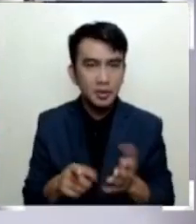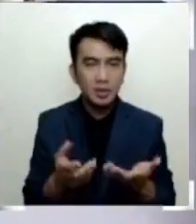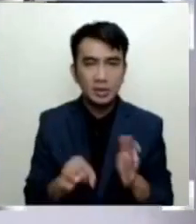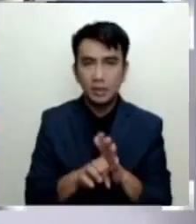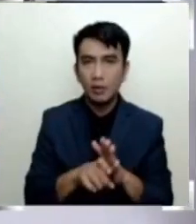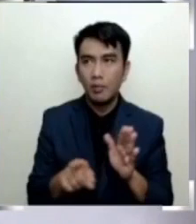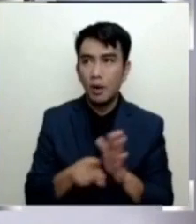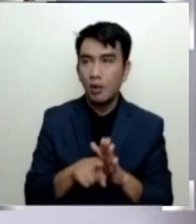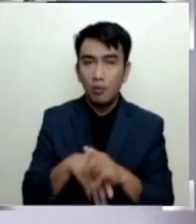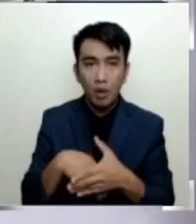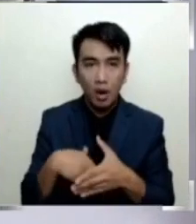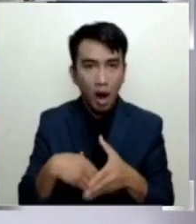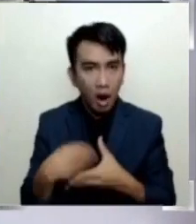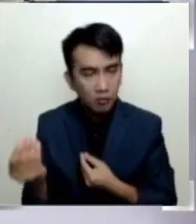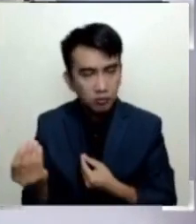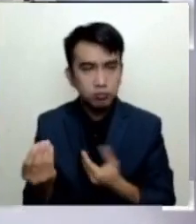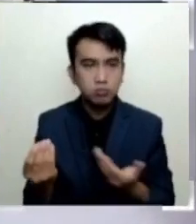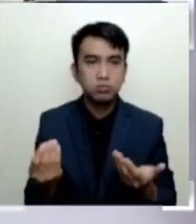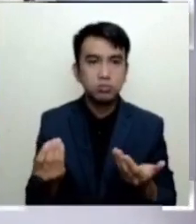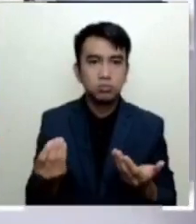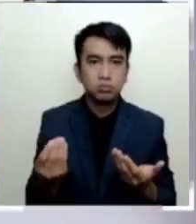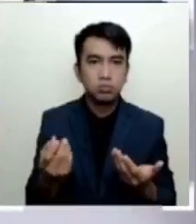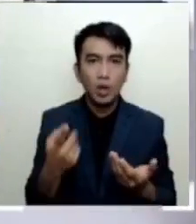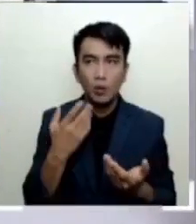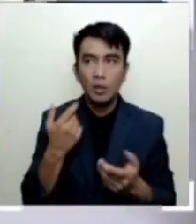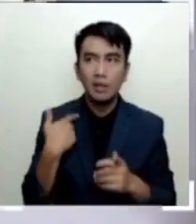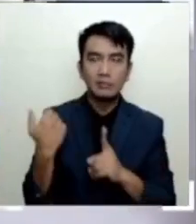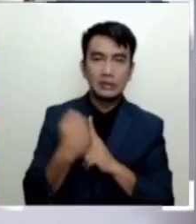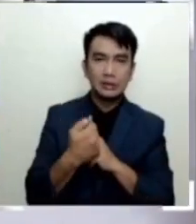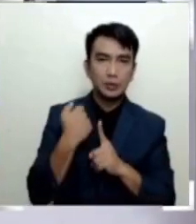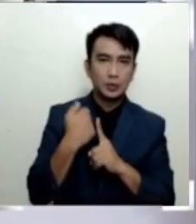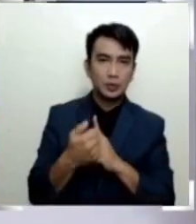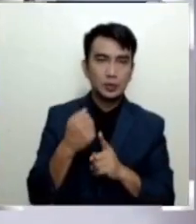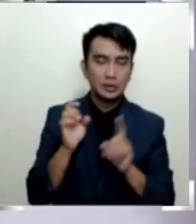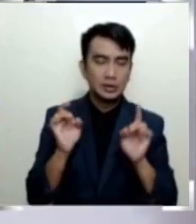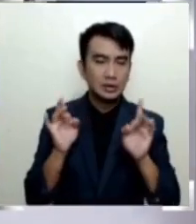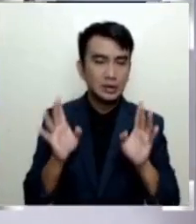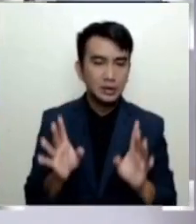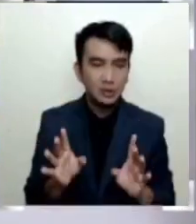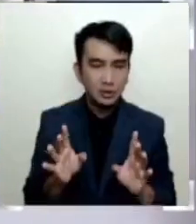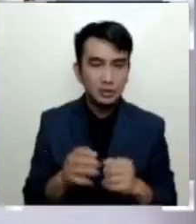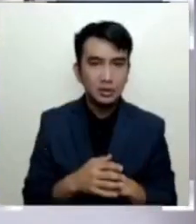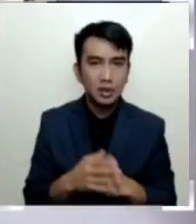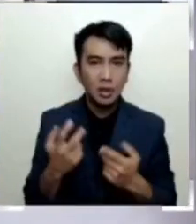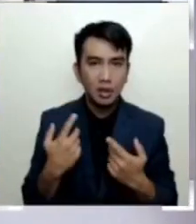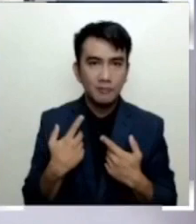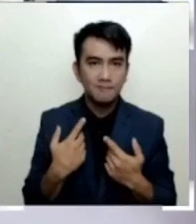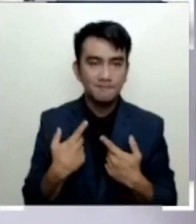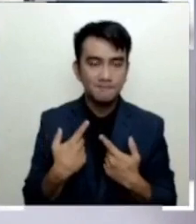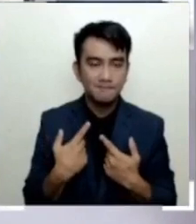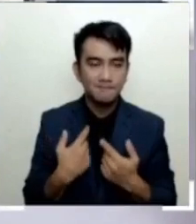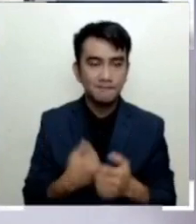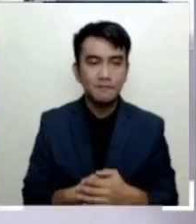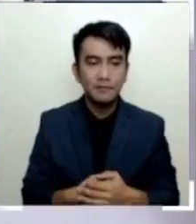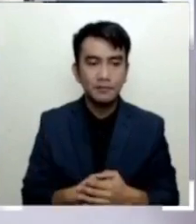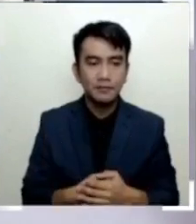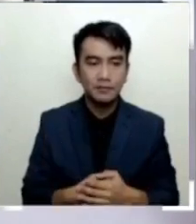lumabas. Tapos nananakit po kasi sila doon sir, kaya binigad po kami sa araw. Tapos puro